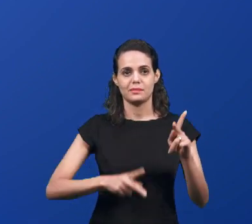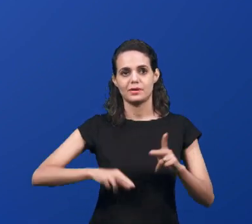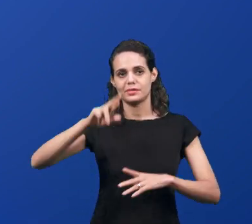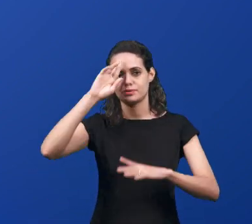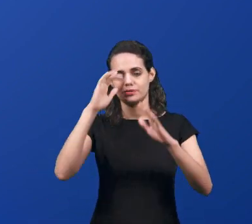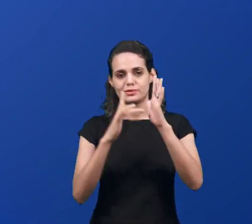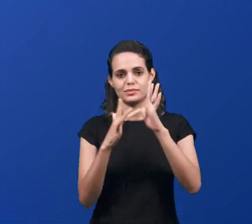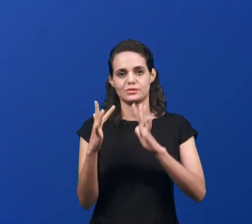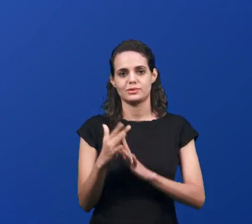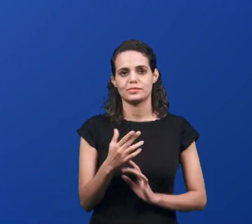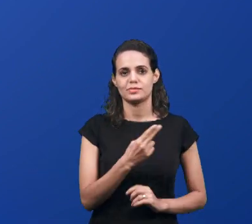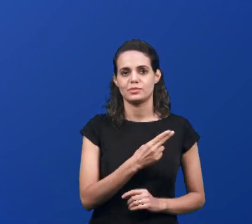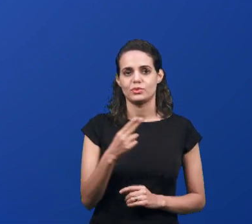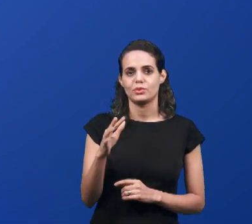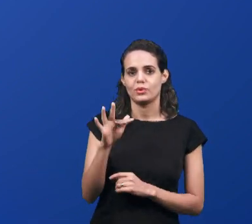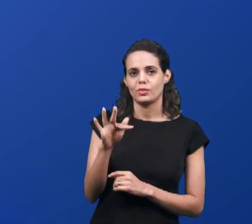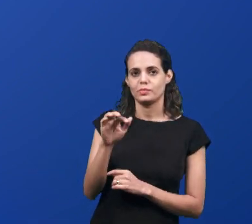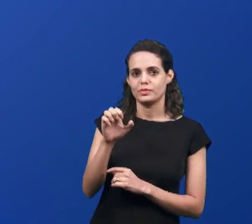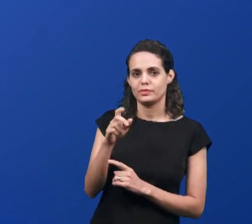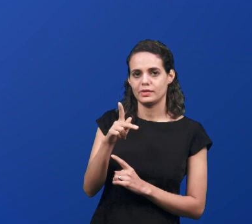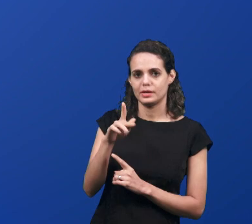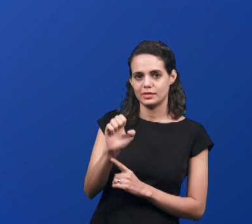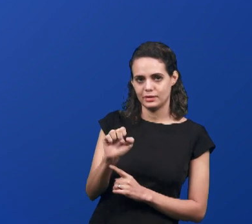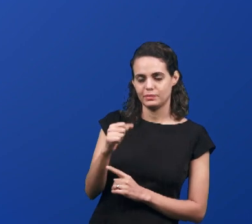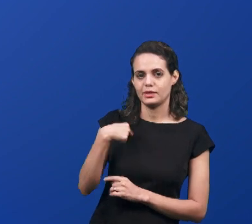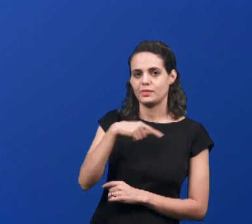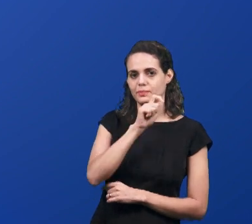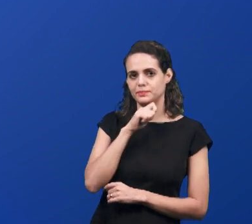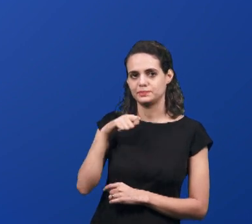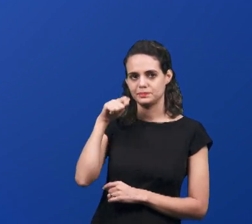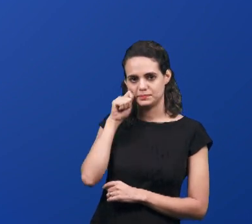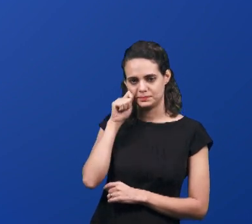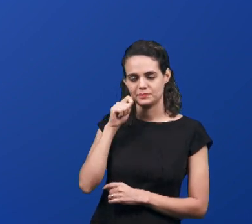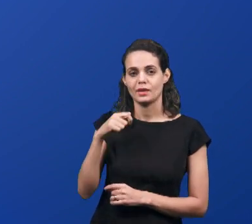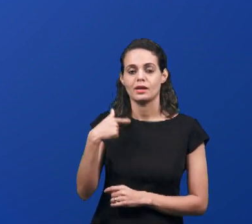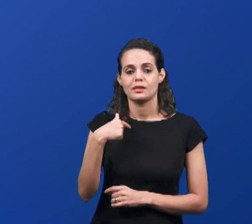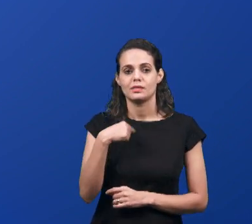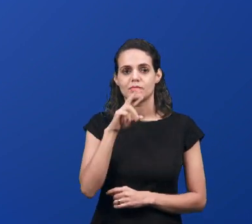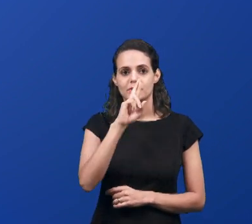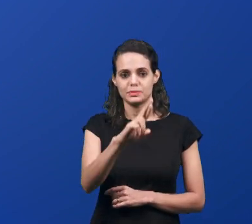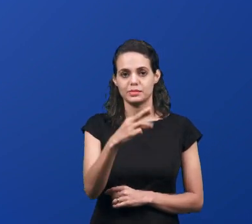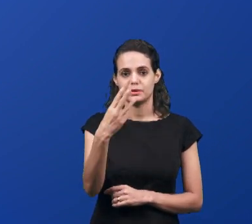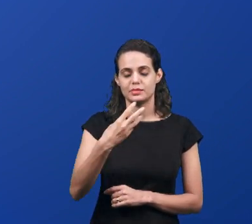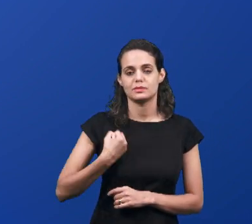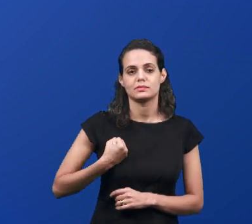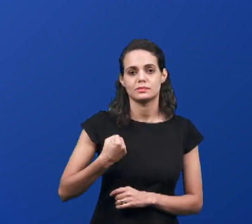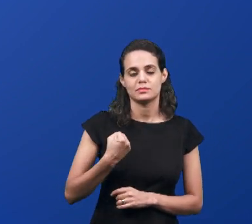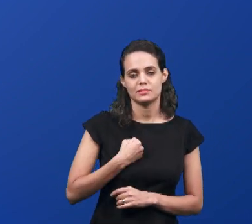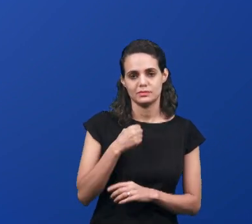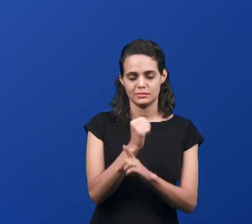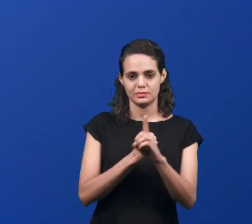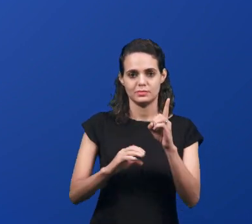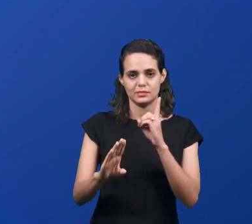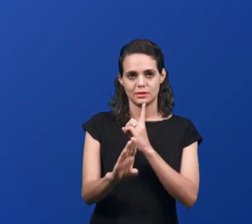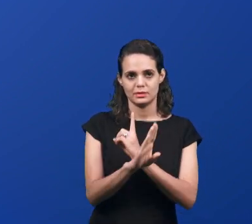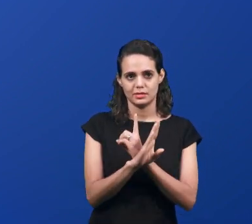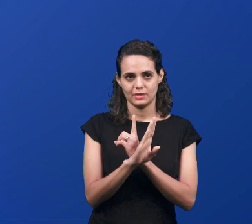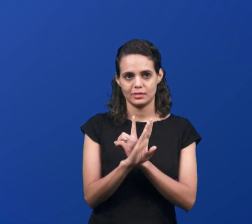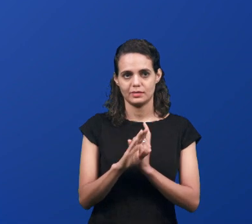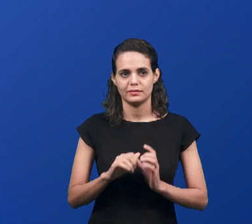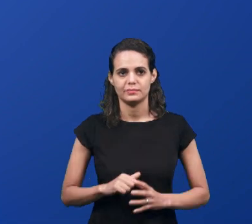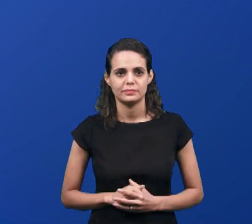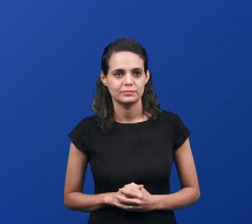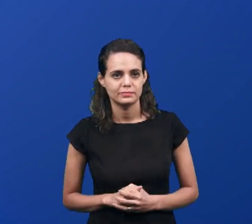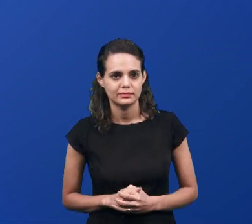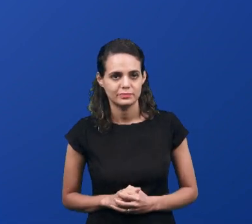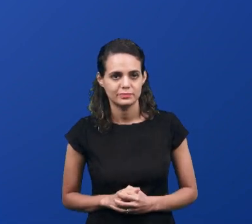la ville de Macapá, Amapá, en répondant à la troisième question de l'EBD. De quelle manière se découvre la